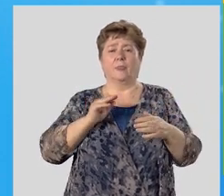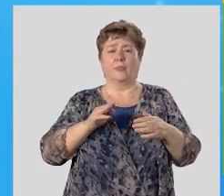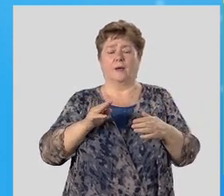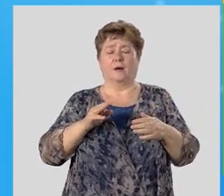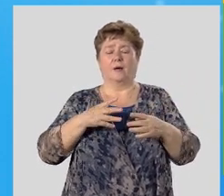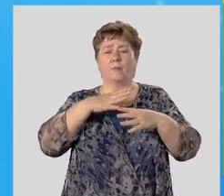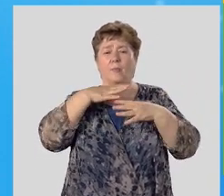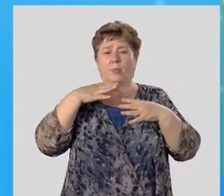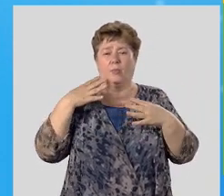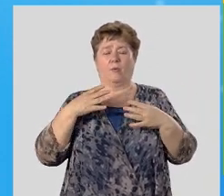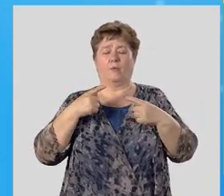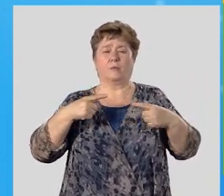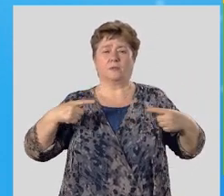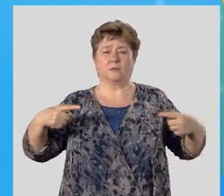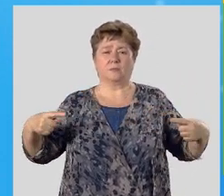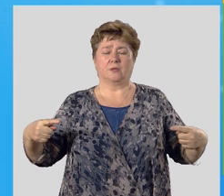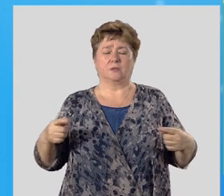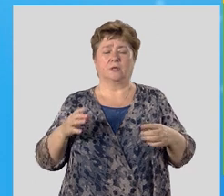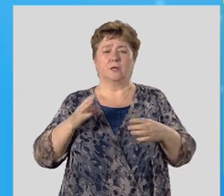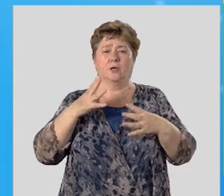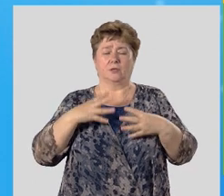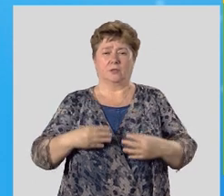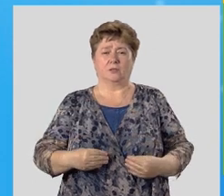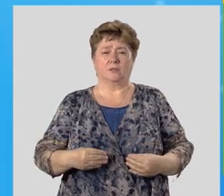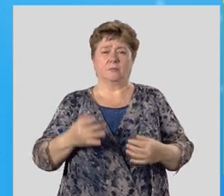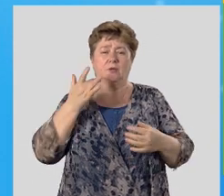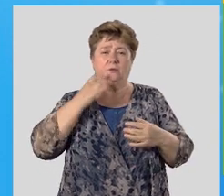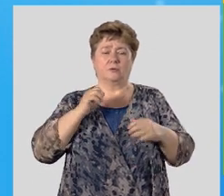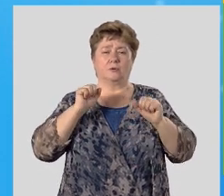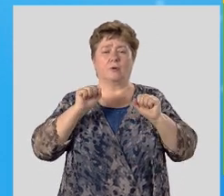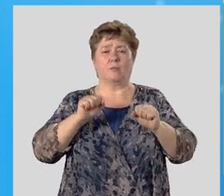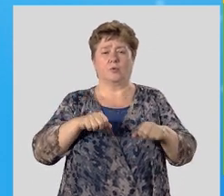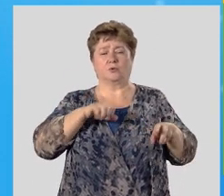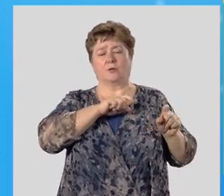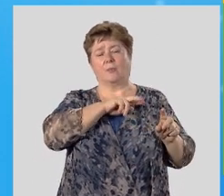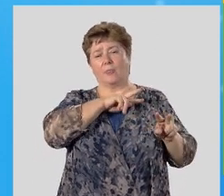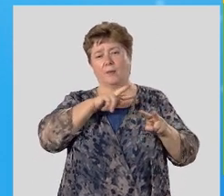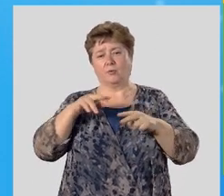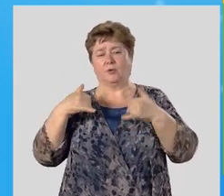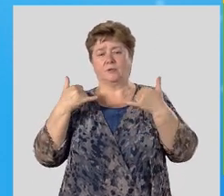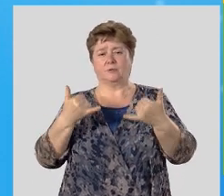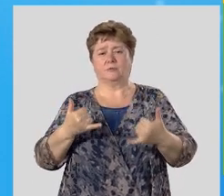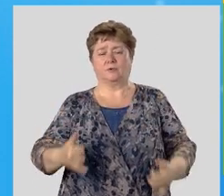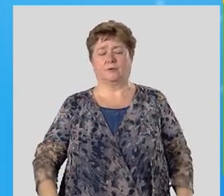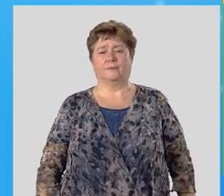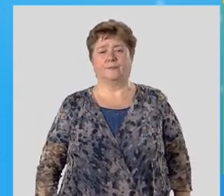то многообразие живых существ, которое мы можем наблюдать сегодня.